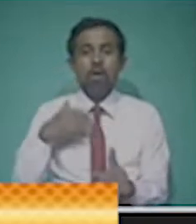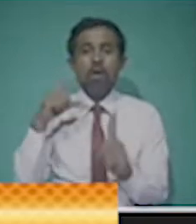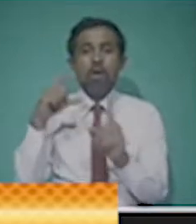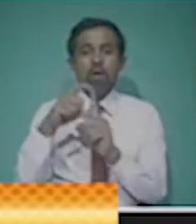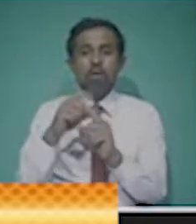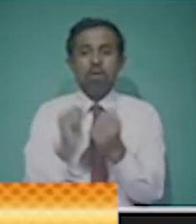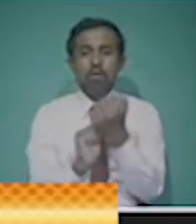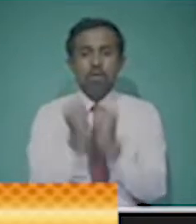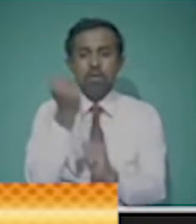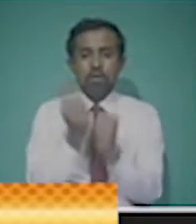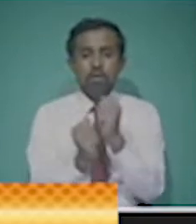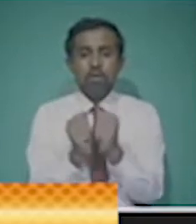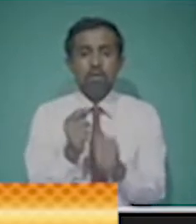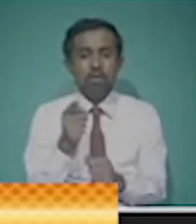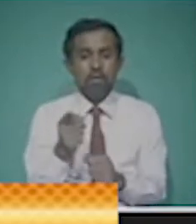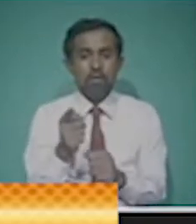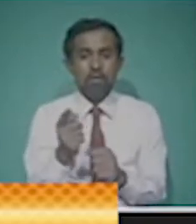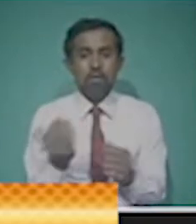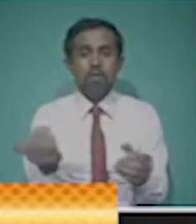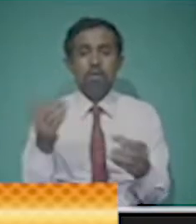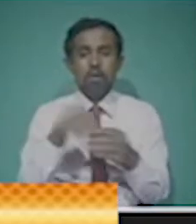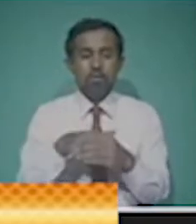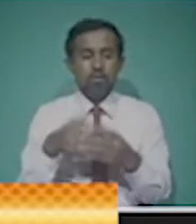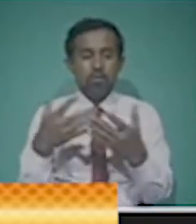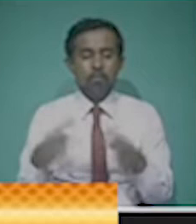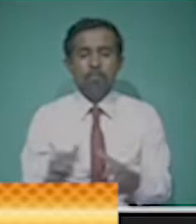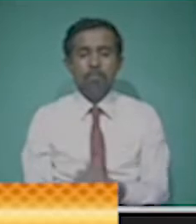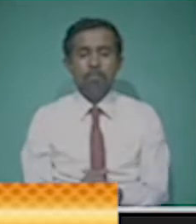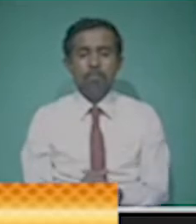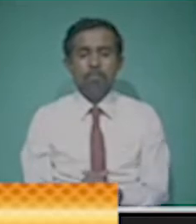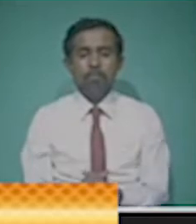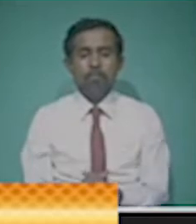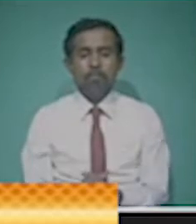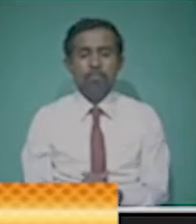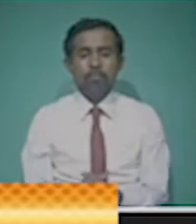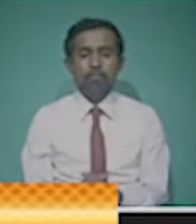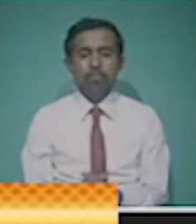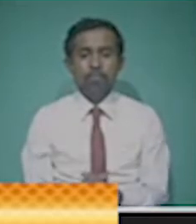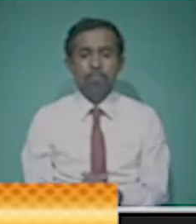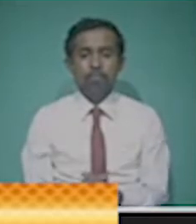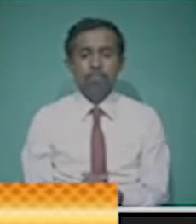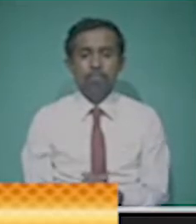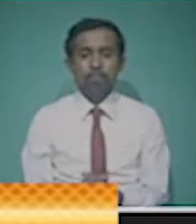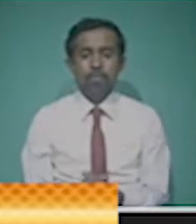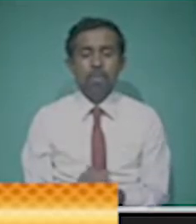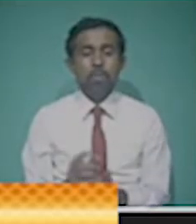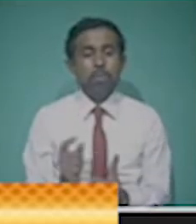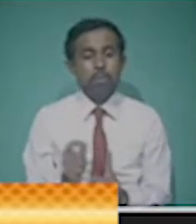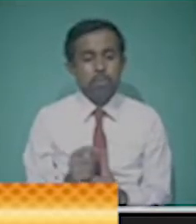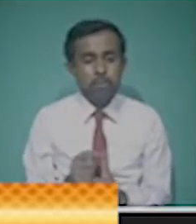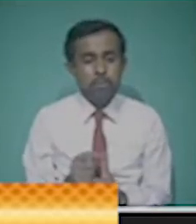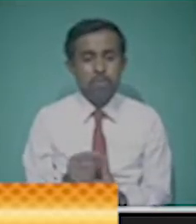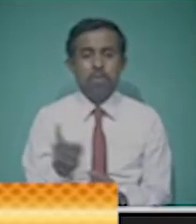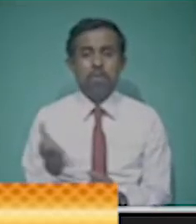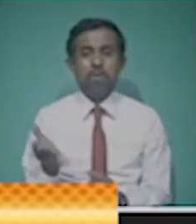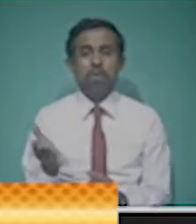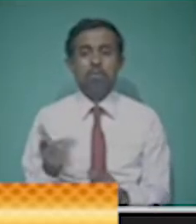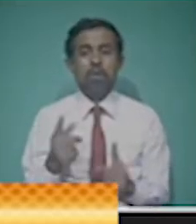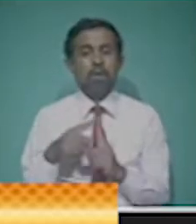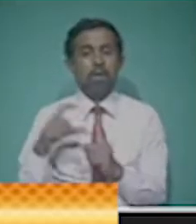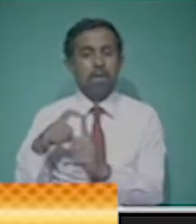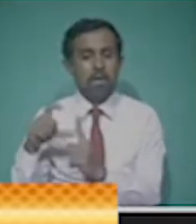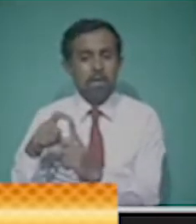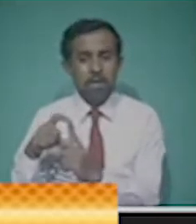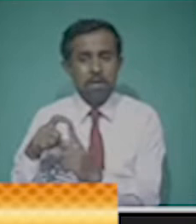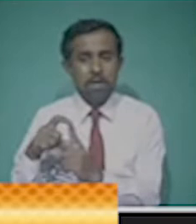இந்த போஷாக்கின்மை, மந்த போஷனை, ஏழ்மை, வறுமை போன்ற அனைத்திலுமே மிக பின்தங்கி இருக்கிறார்கள். கல்வியில பின்தங்கி இருக்கிறார்கள். சுகாதார வசதிகளின்